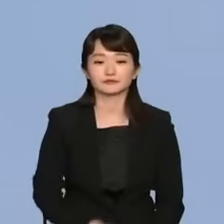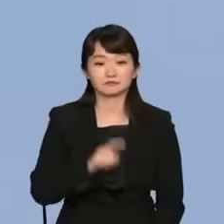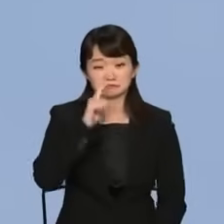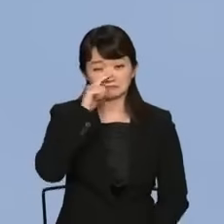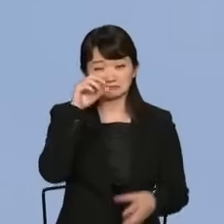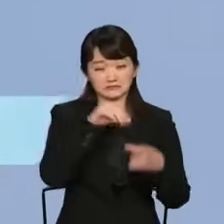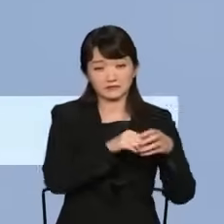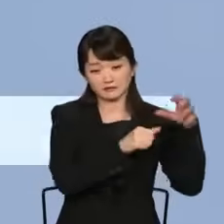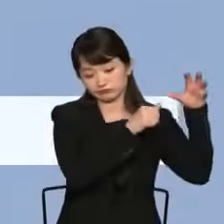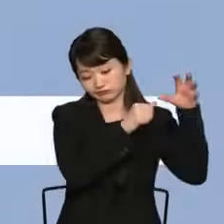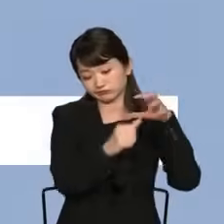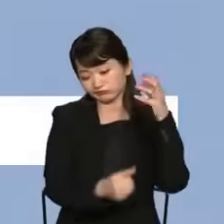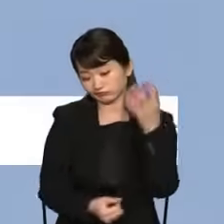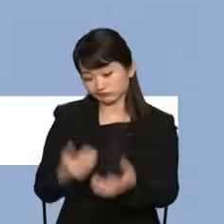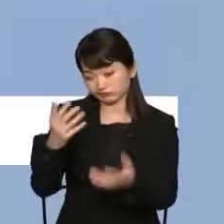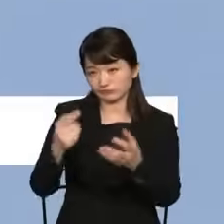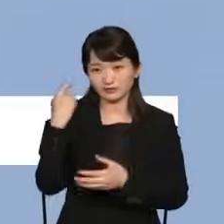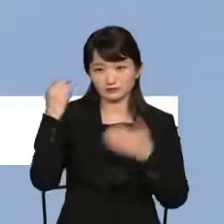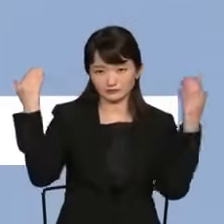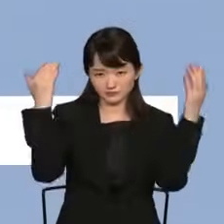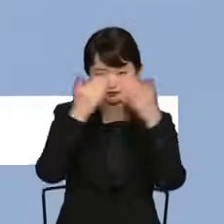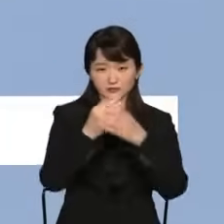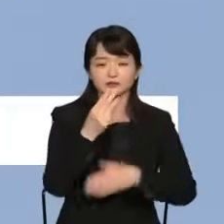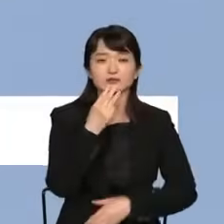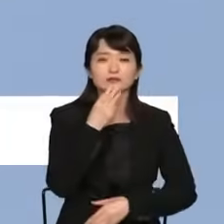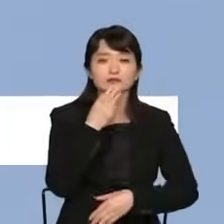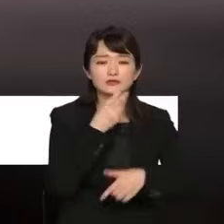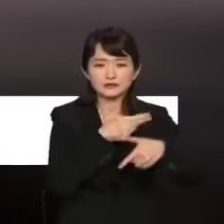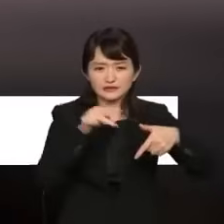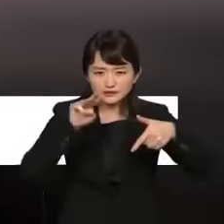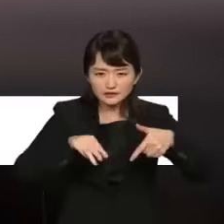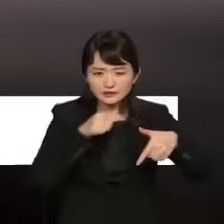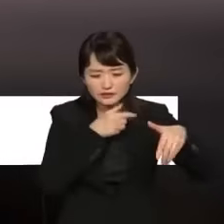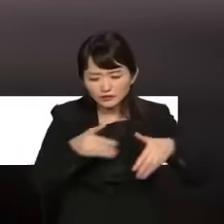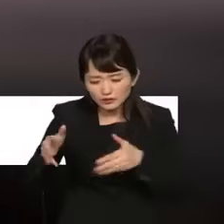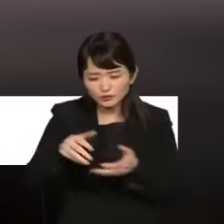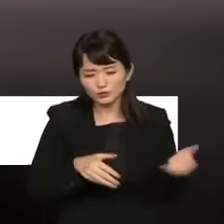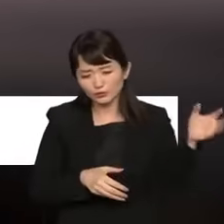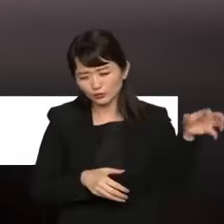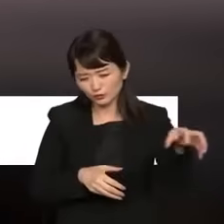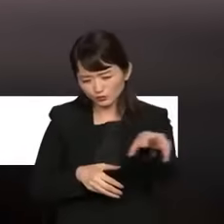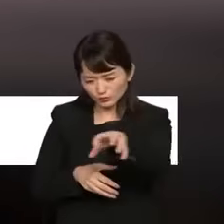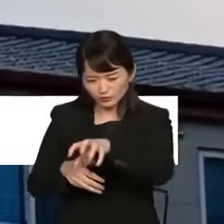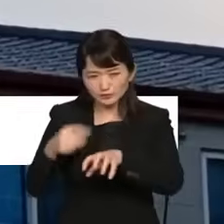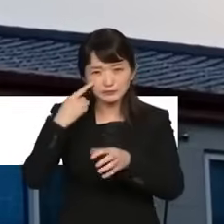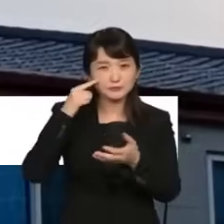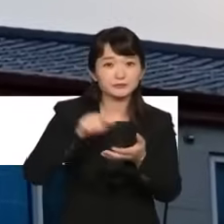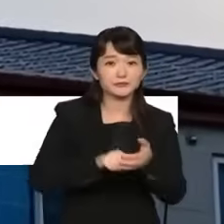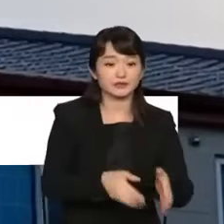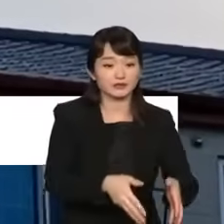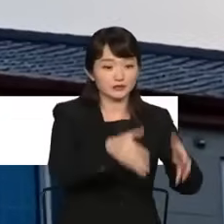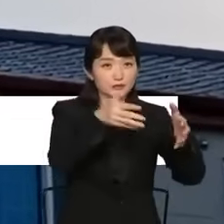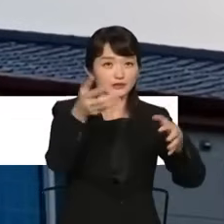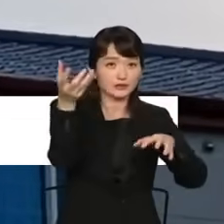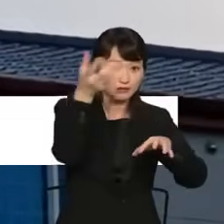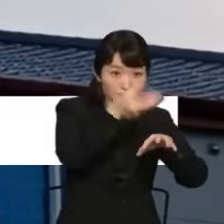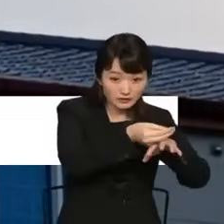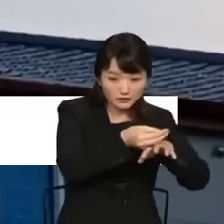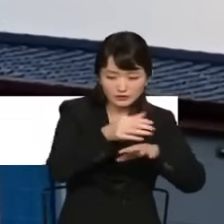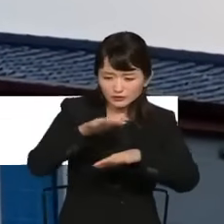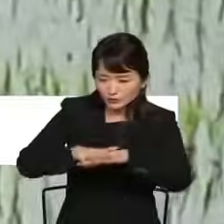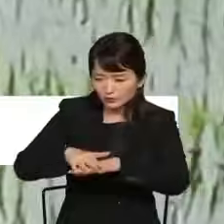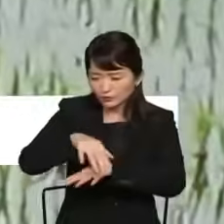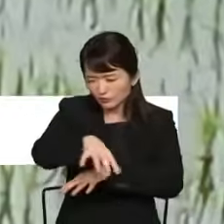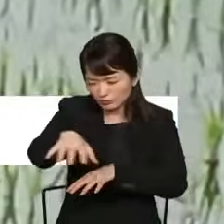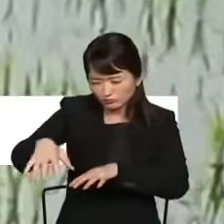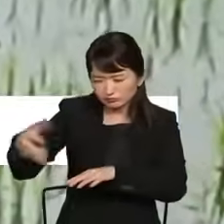오물풍선은 어젯밤부터 서울과 인천, 경기도 등 수도권 곳곳에서 발견됐습니다. 빌라 지붕부터 논밭까지 폐지